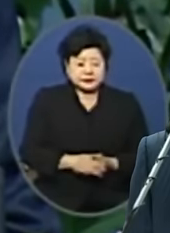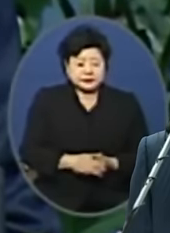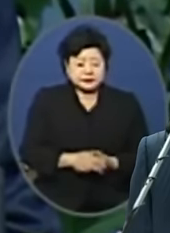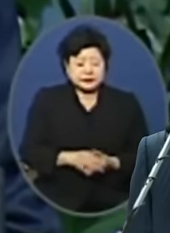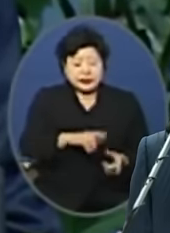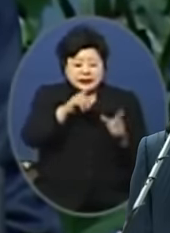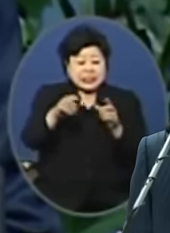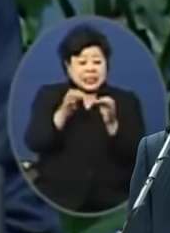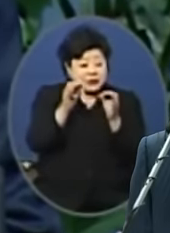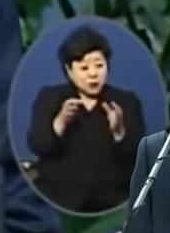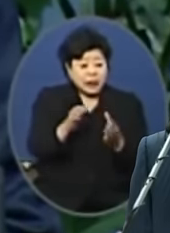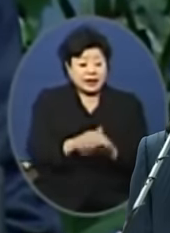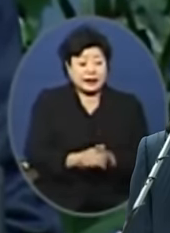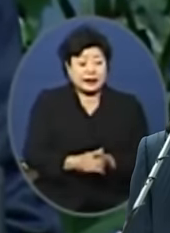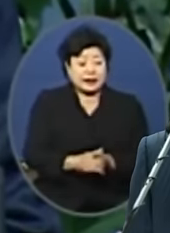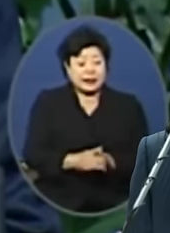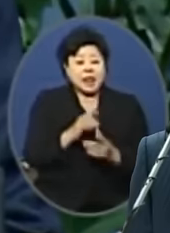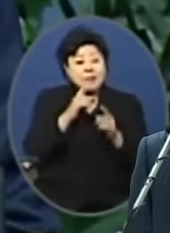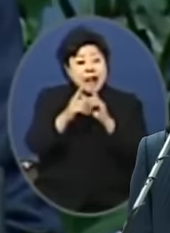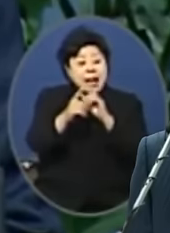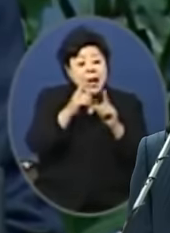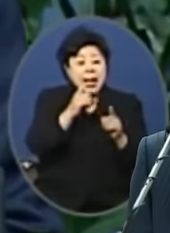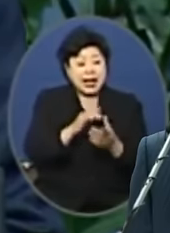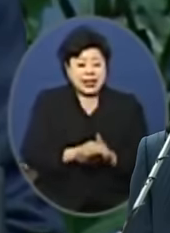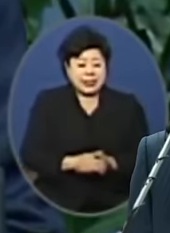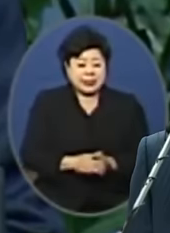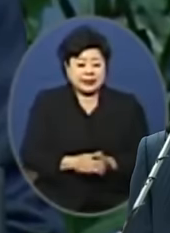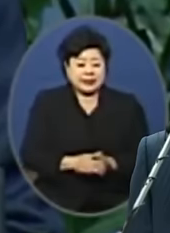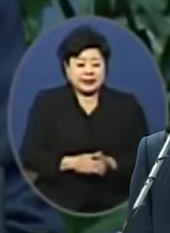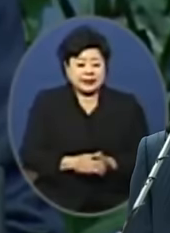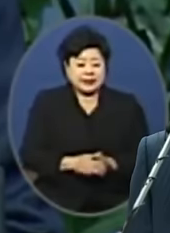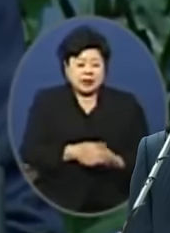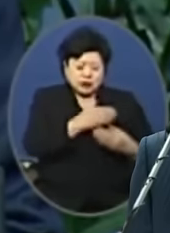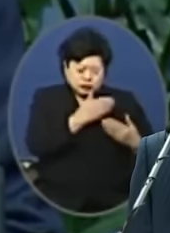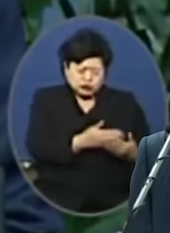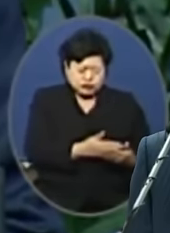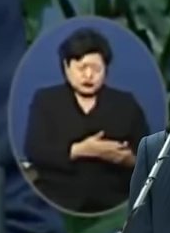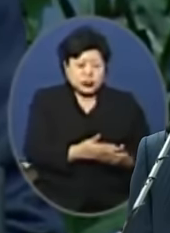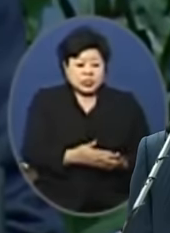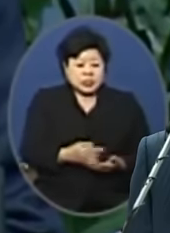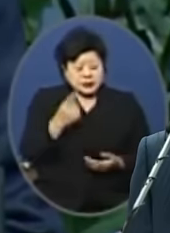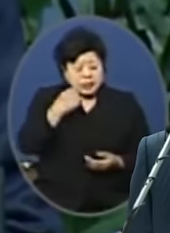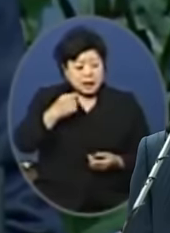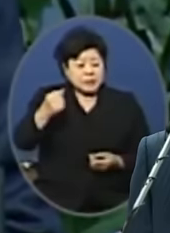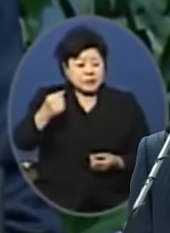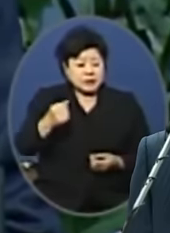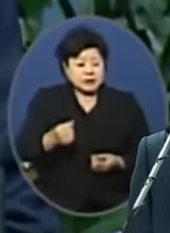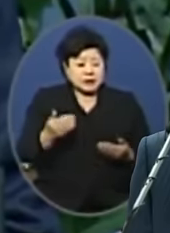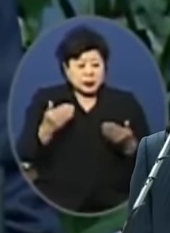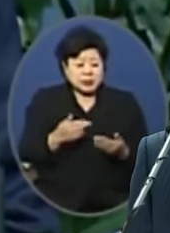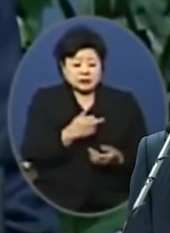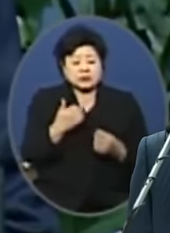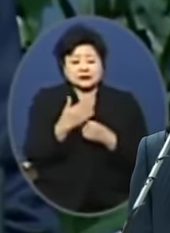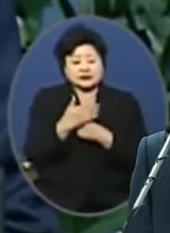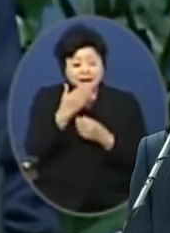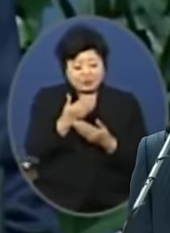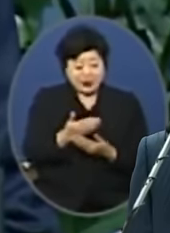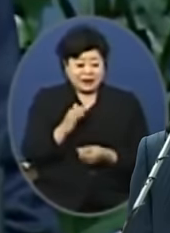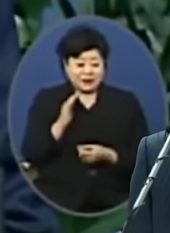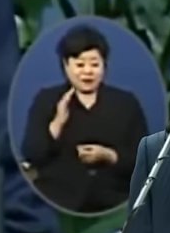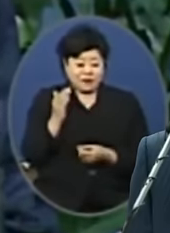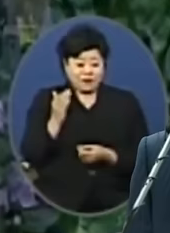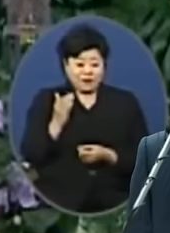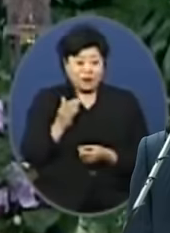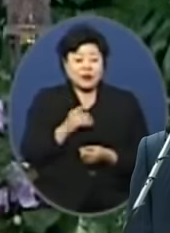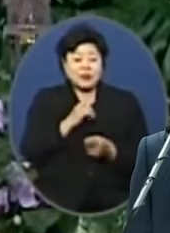살아가는 데 있어서 말을 중요하게 하면 많은 일에 큰 은혜를 느끼게 되는 것입니다.